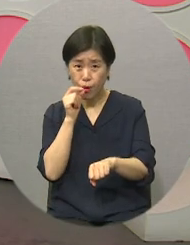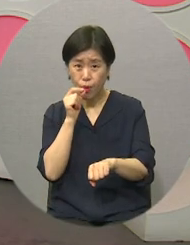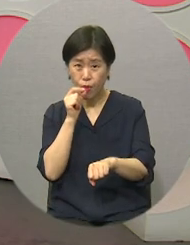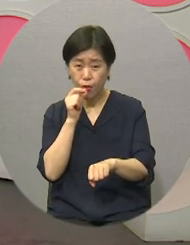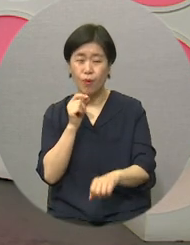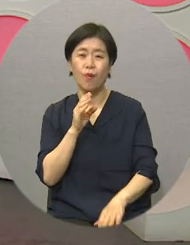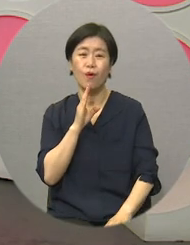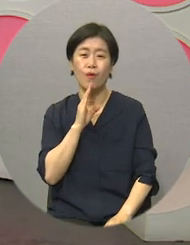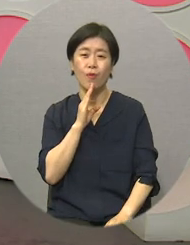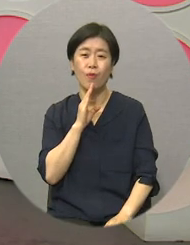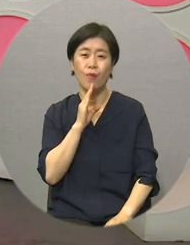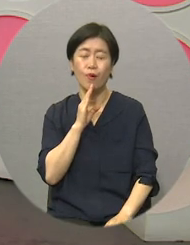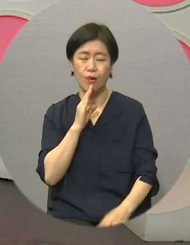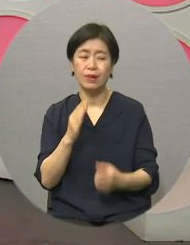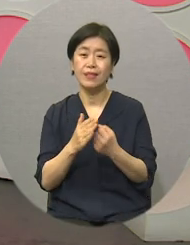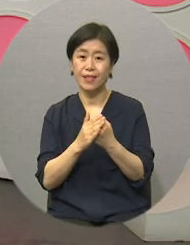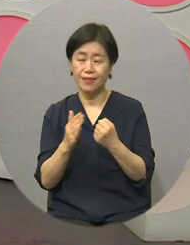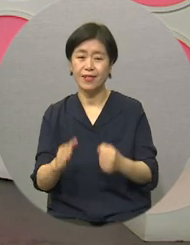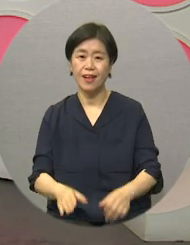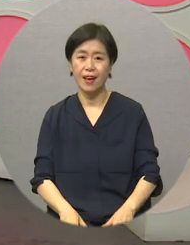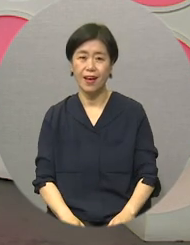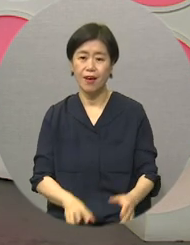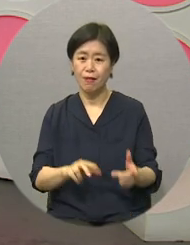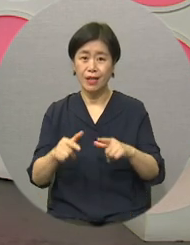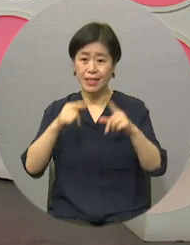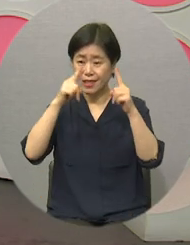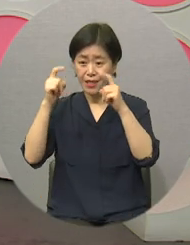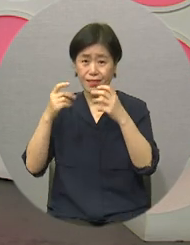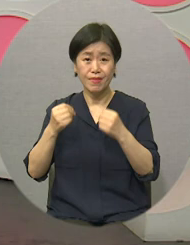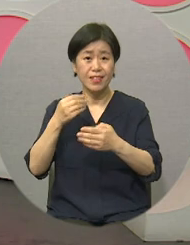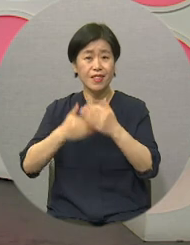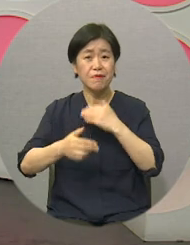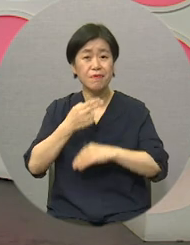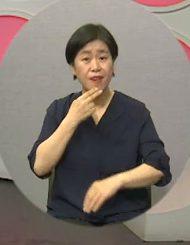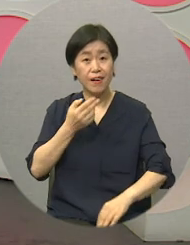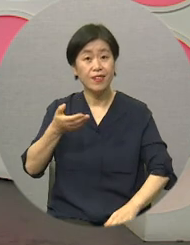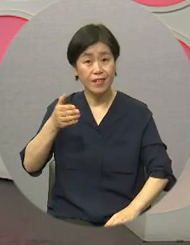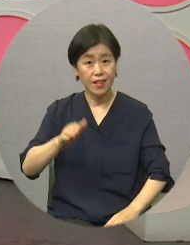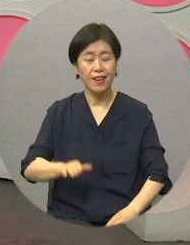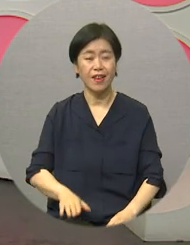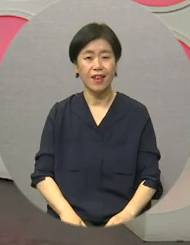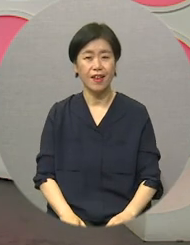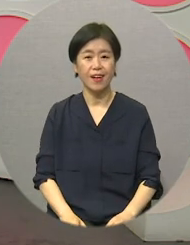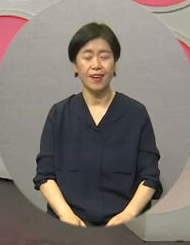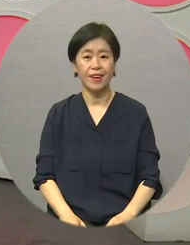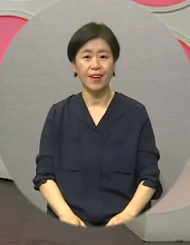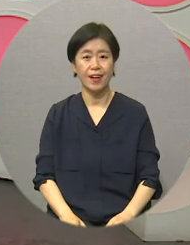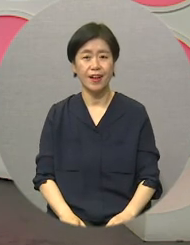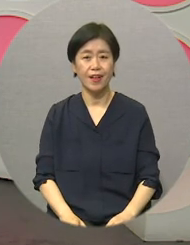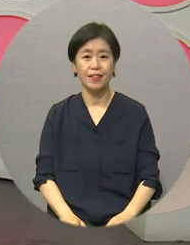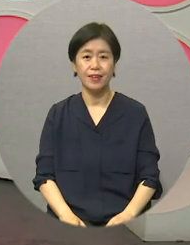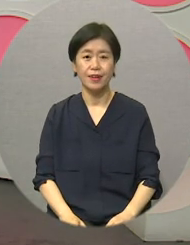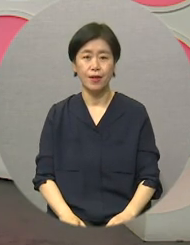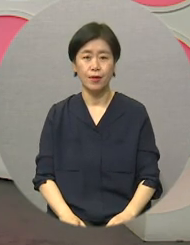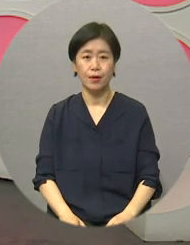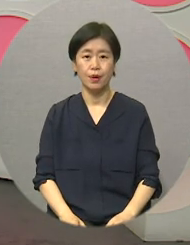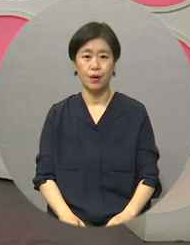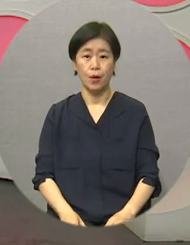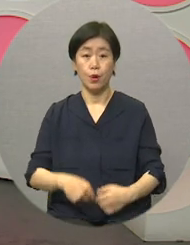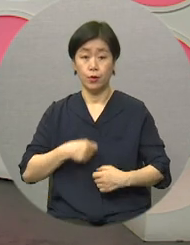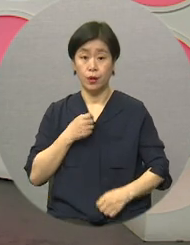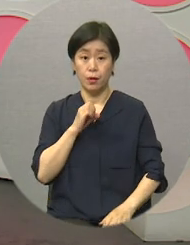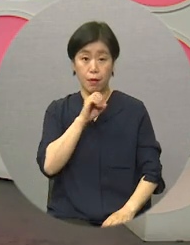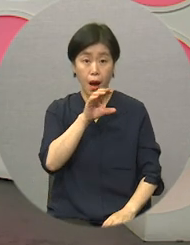하잖아요 대한민국이 문어와 비슷하게 막 밥 아빠 결혼식도 근데 그거를 다 주변에서 마음써 주고